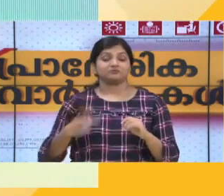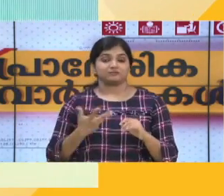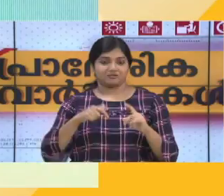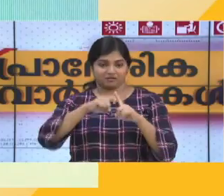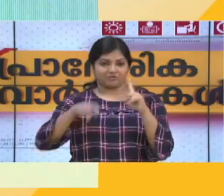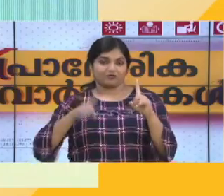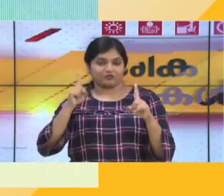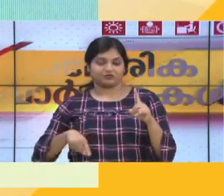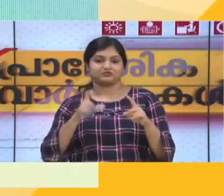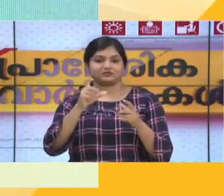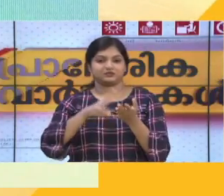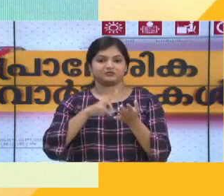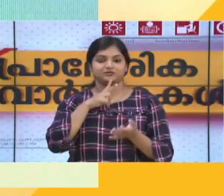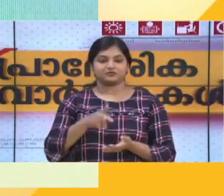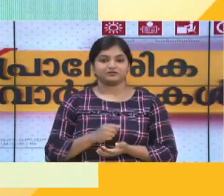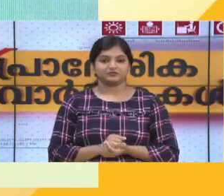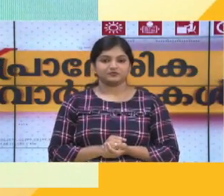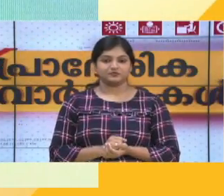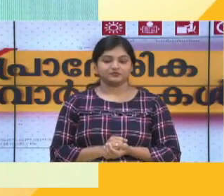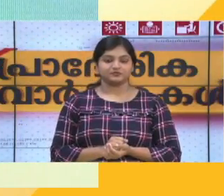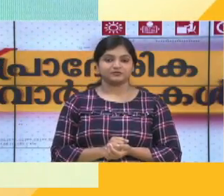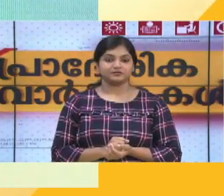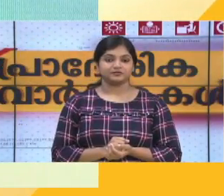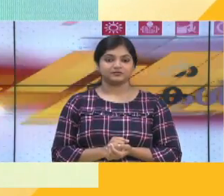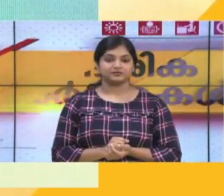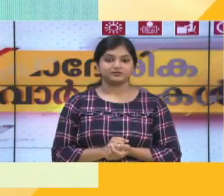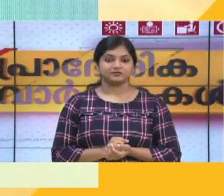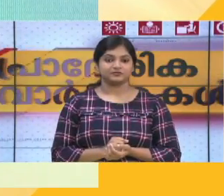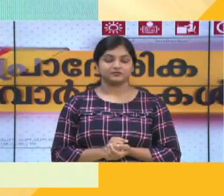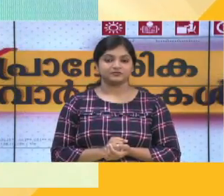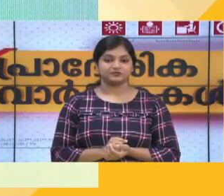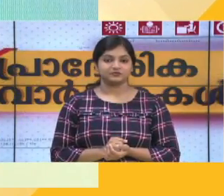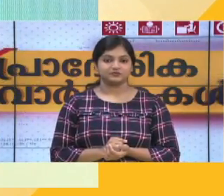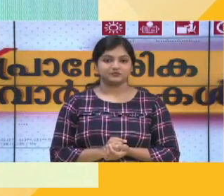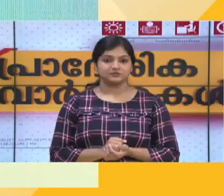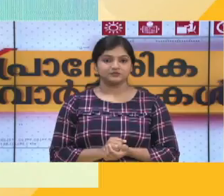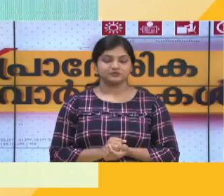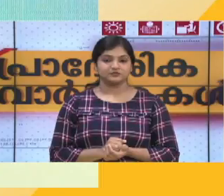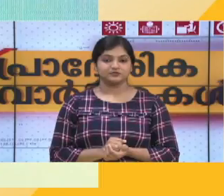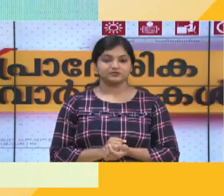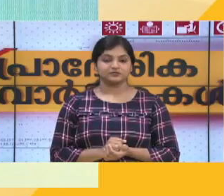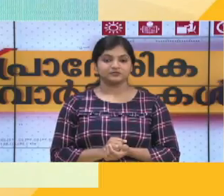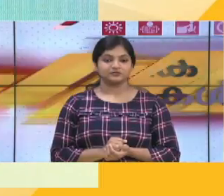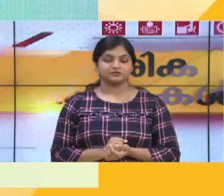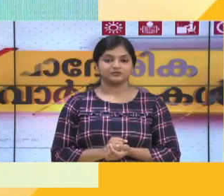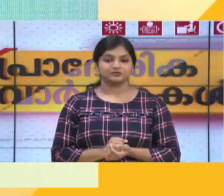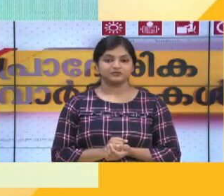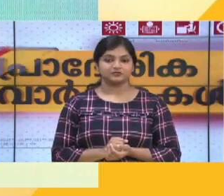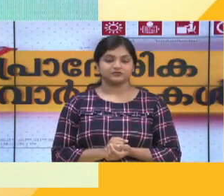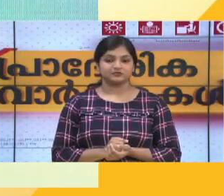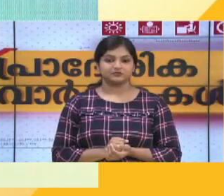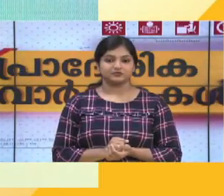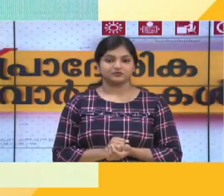Through this conference, we aim to formulate a strategy to put Kerala on an enhanced